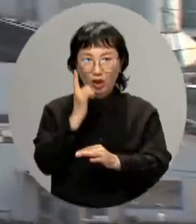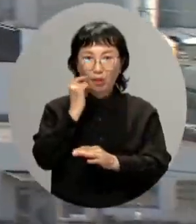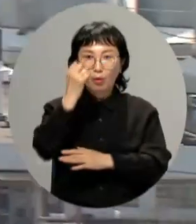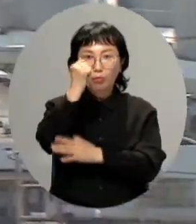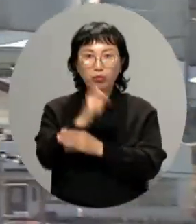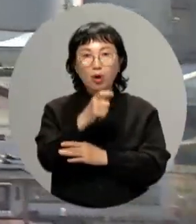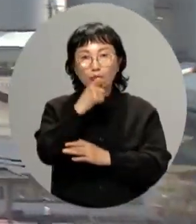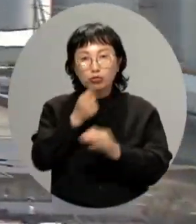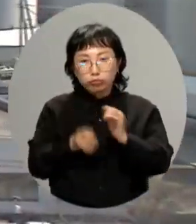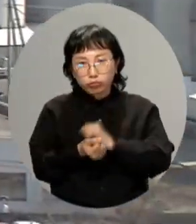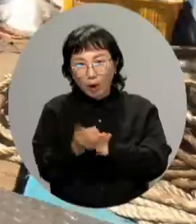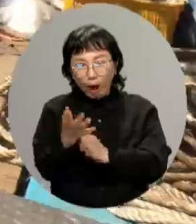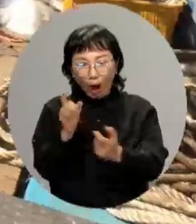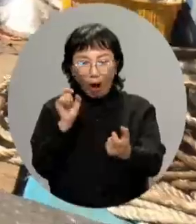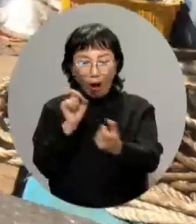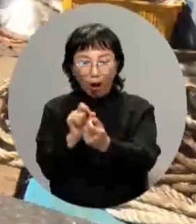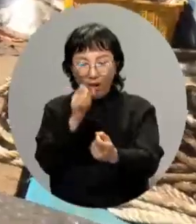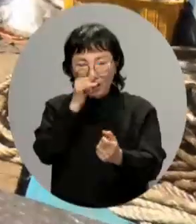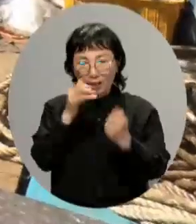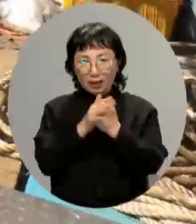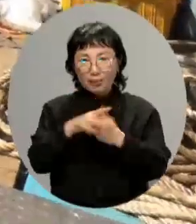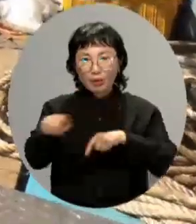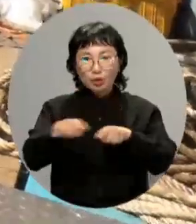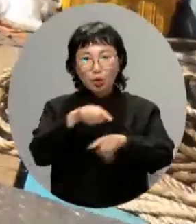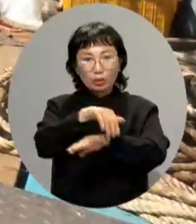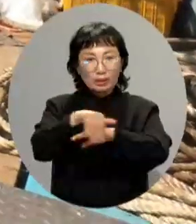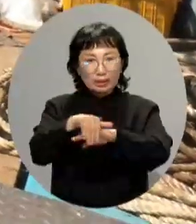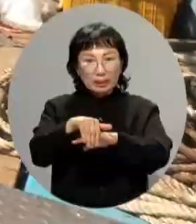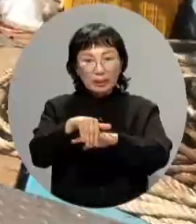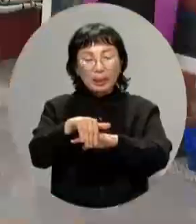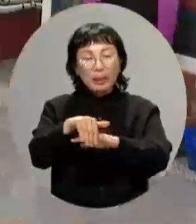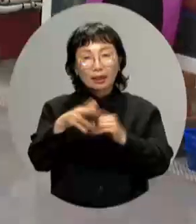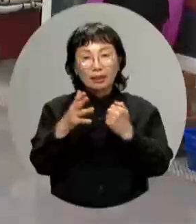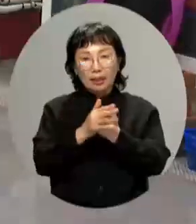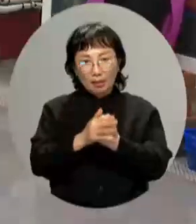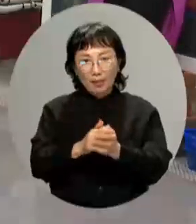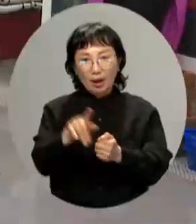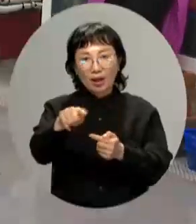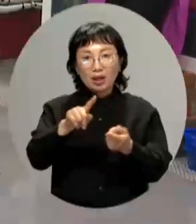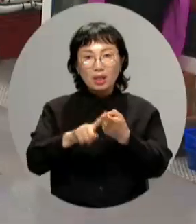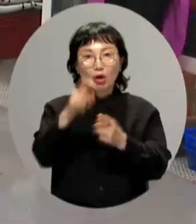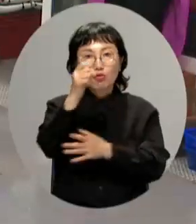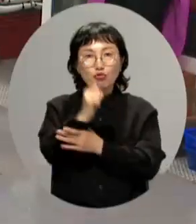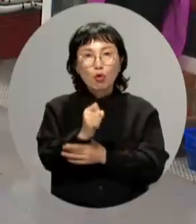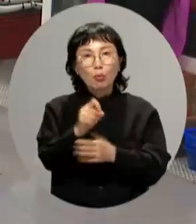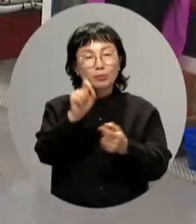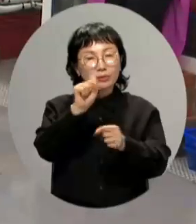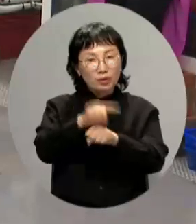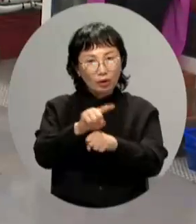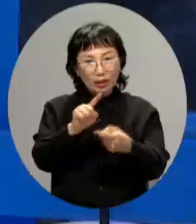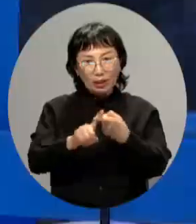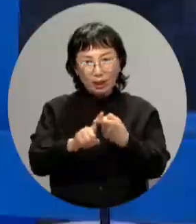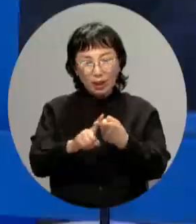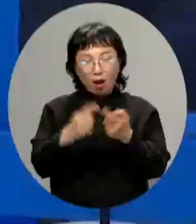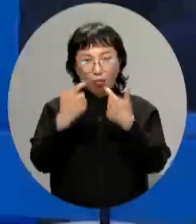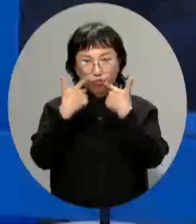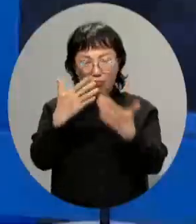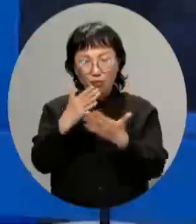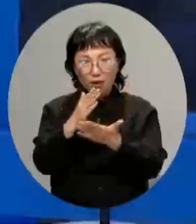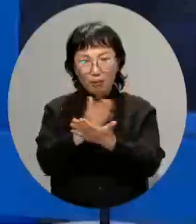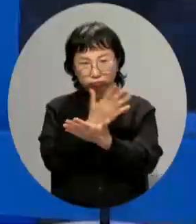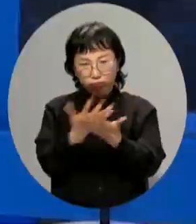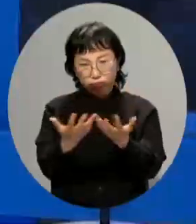오염수 방류가 임박한 가운데 정치적인 이해에 따라 원전 오염수의 위험성에 대한 해석도 극명하게